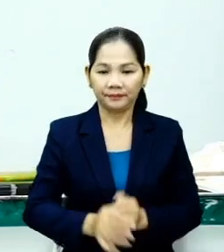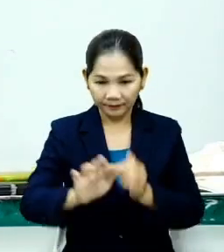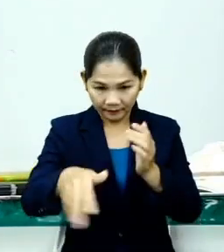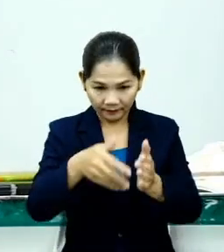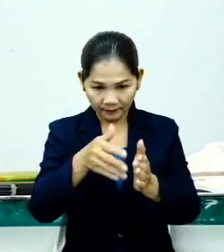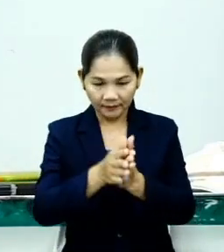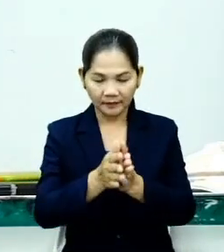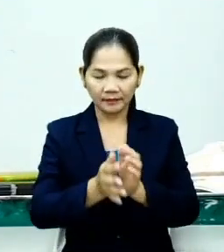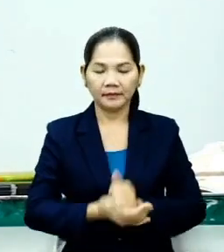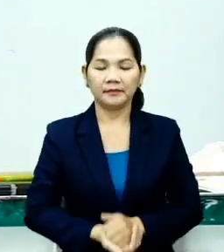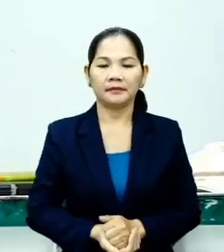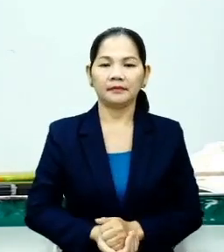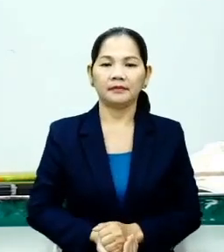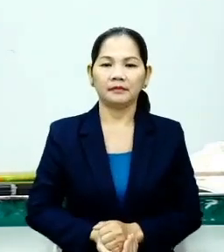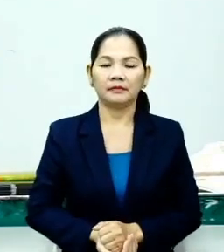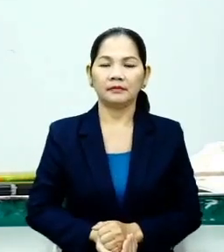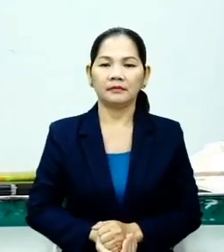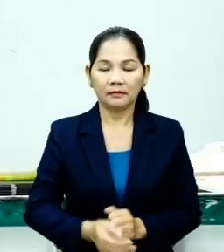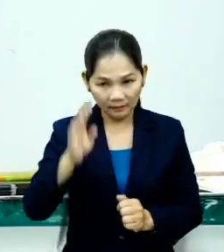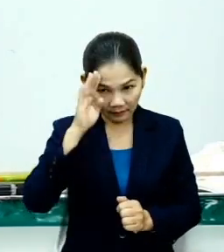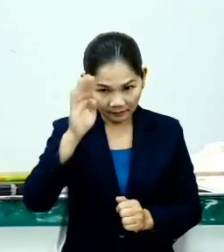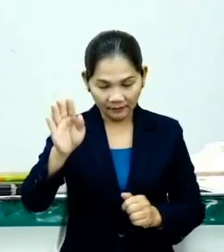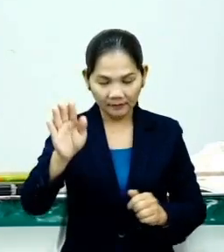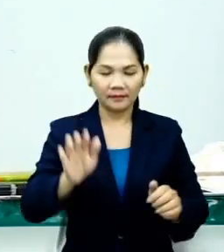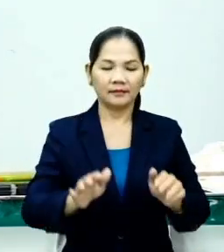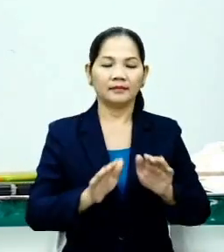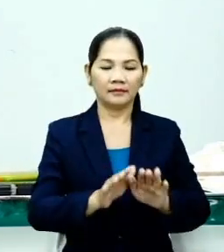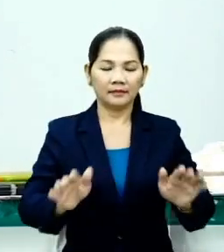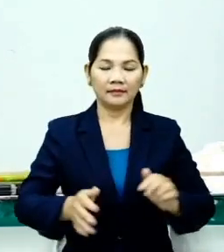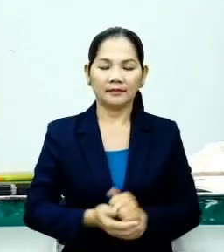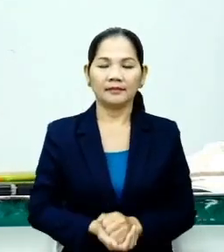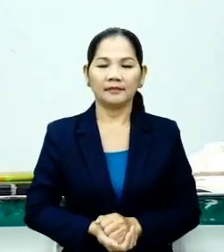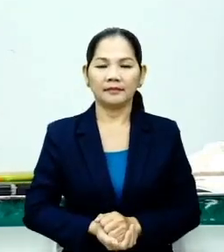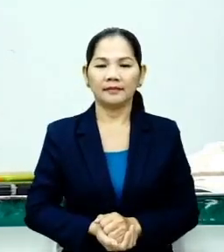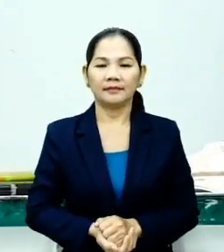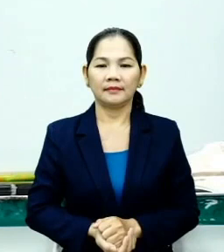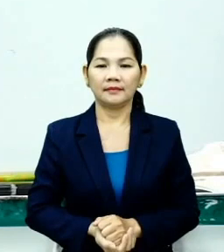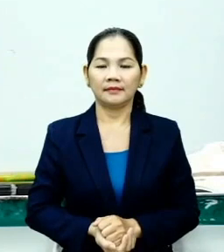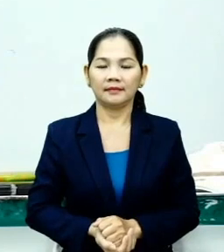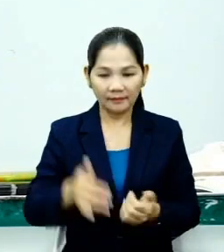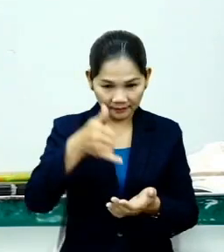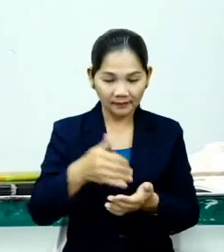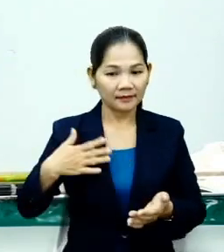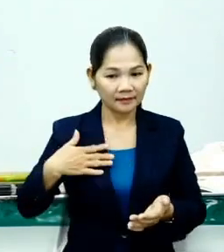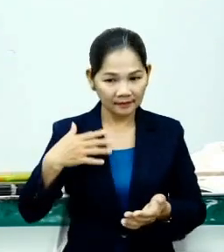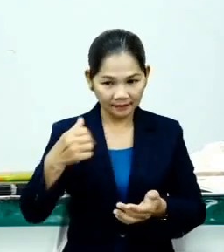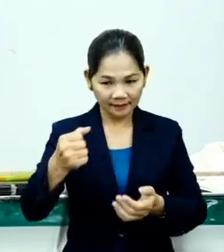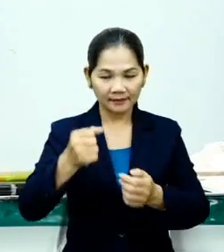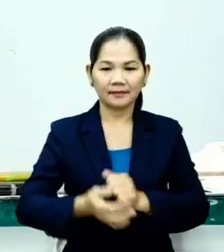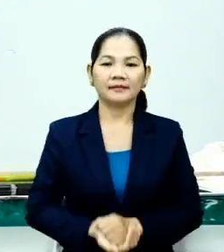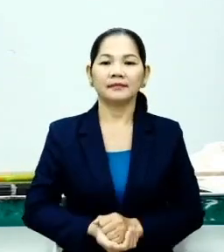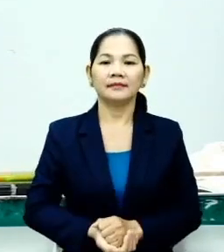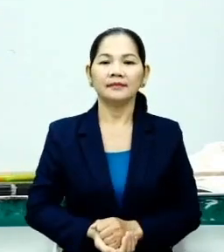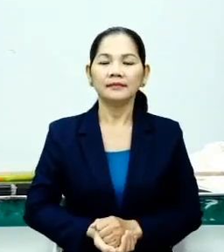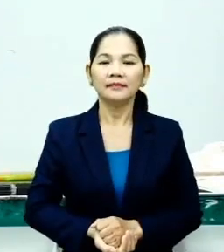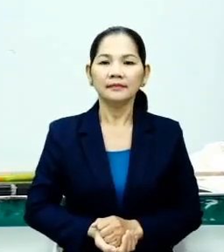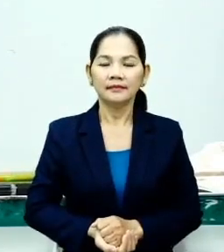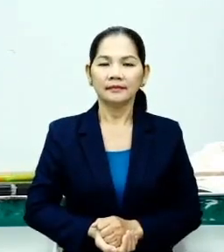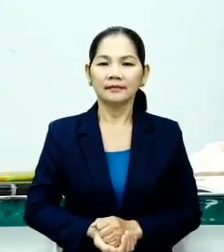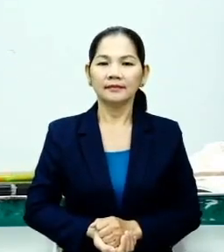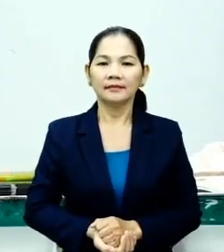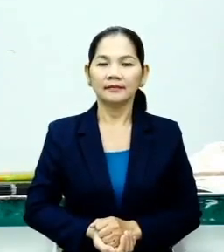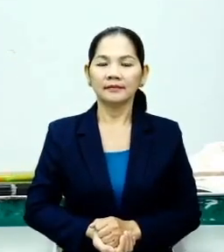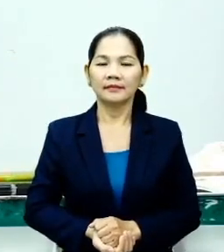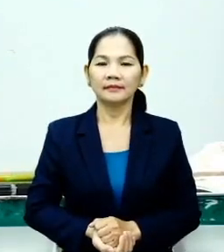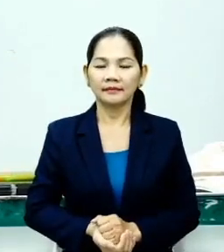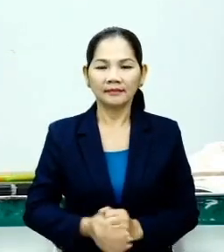con. Chà, xuất sạch con tặng ốc nế. Chà, thằng này con sọc sạch bái thế con. Chà,